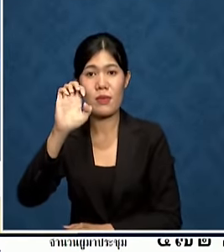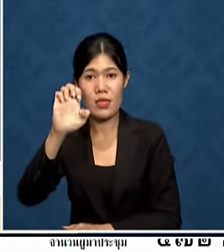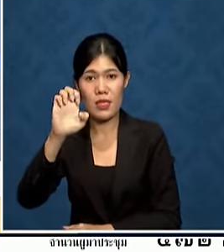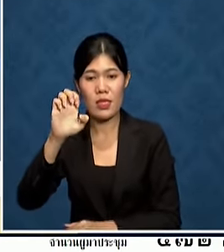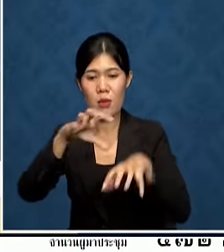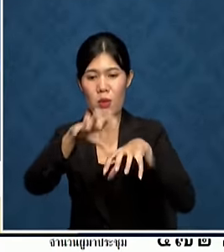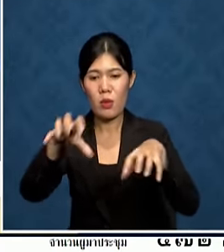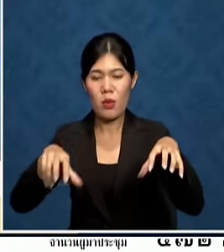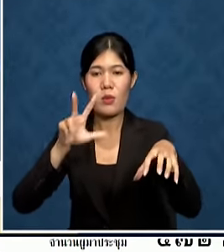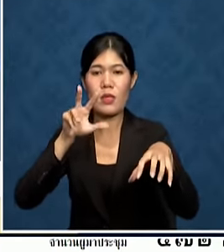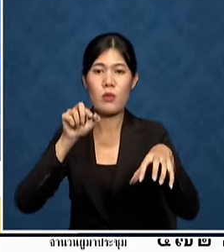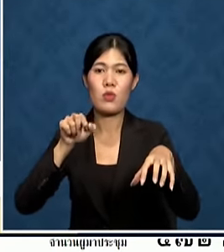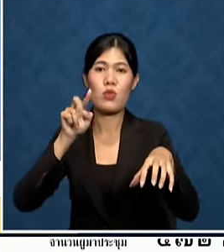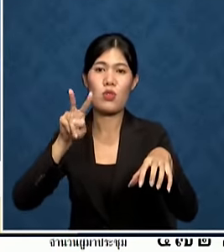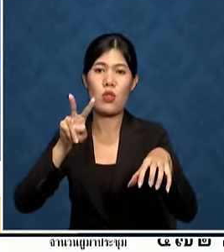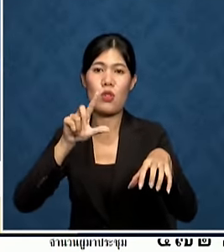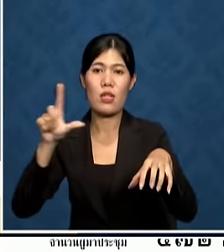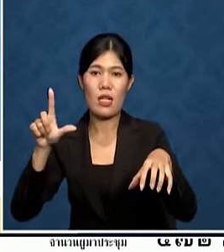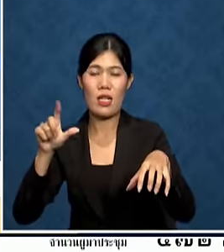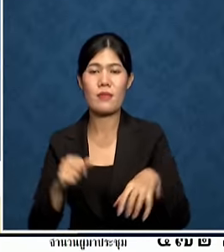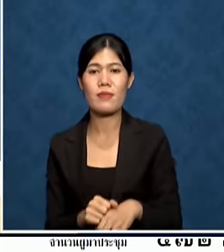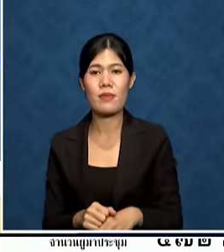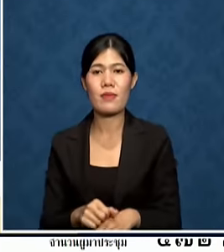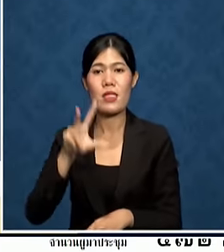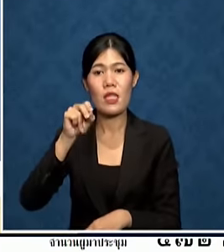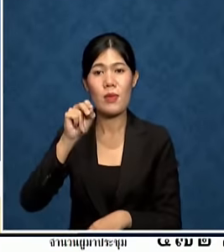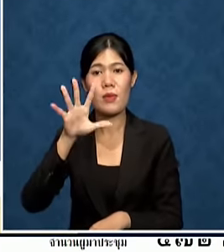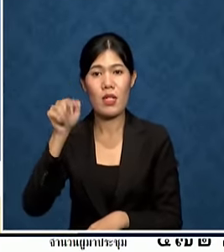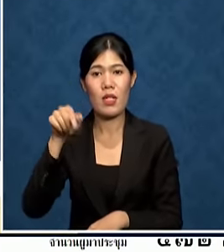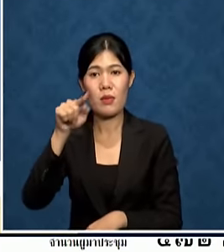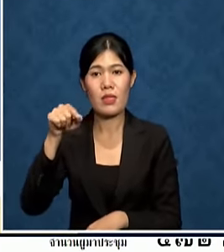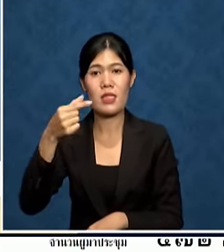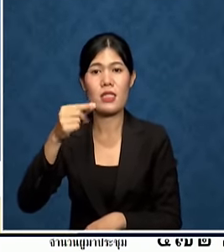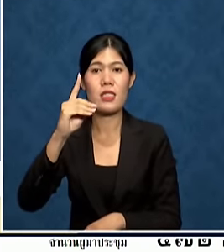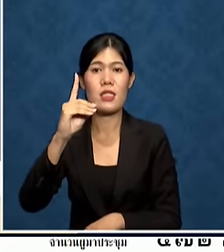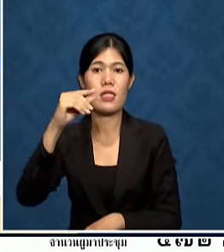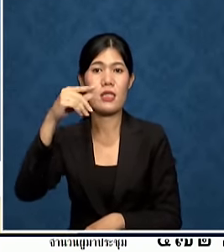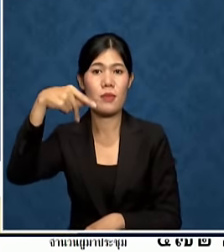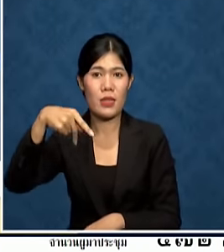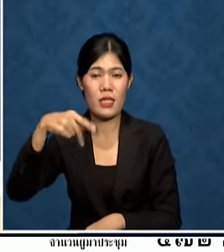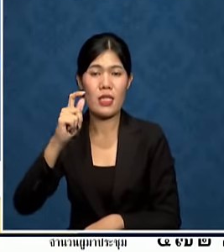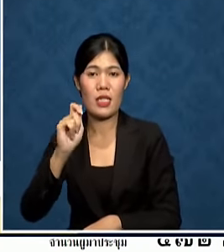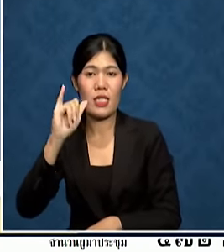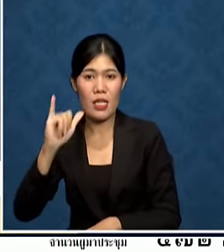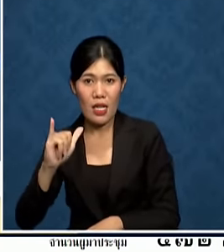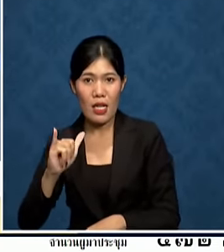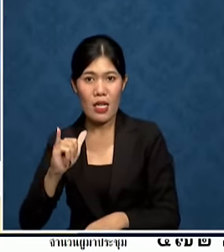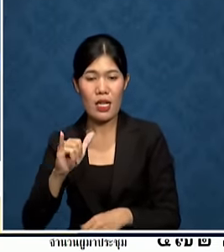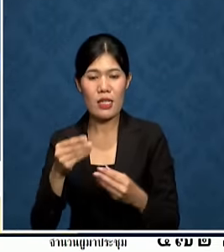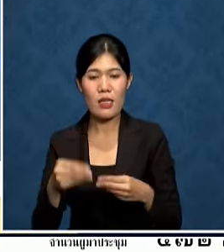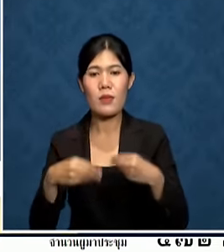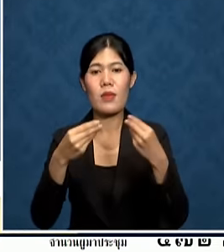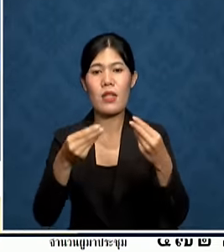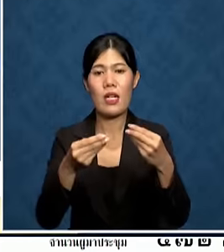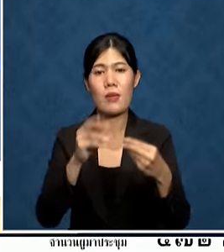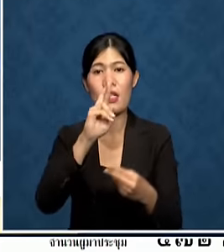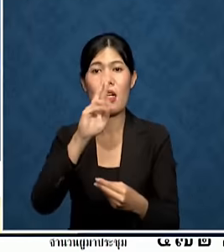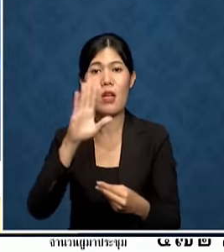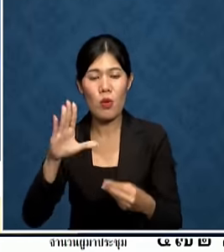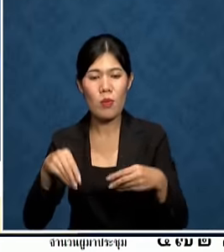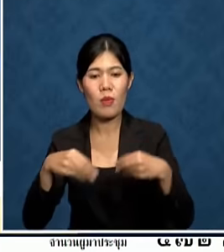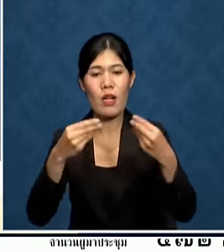ล้านรายคิดเป็น 35%ของ GDPจากการประเมิน AIช่วยสร้างโทให้ SMEได้มากกว่า 20%นึกภาพง่ายๆพ่อค้า